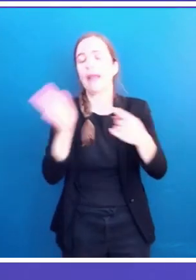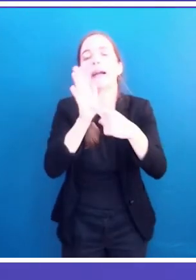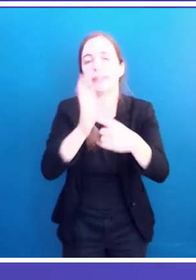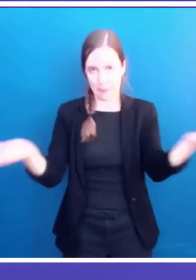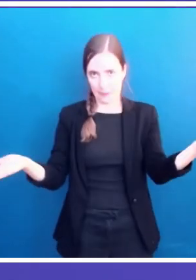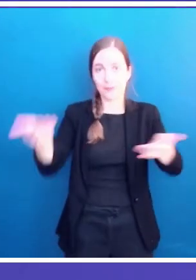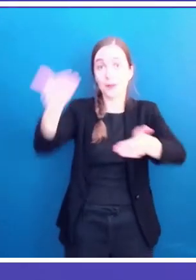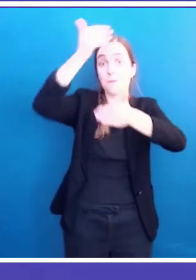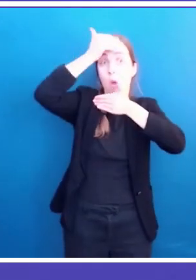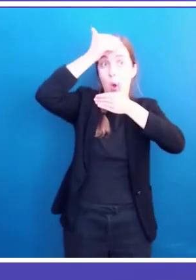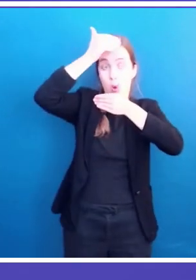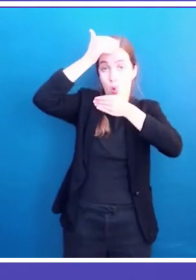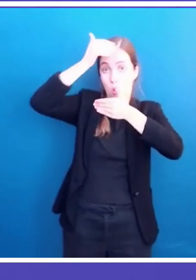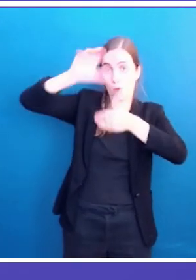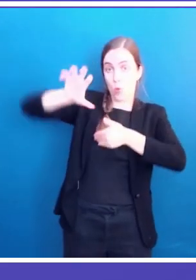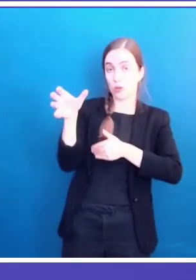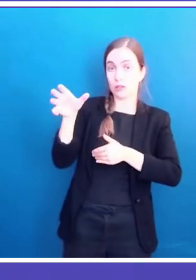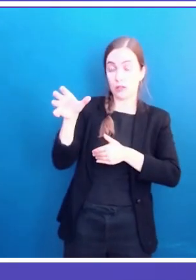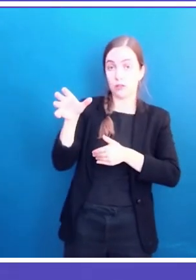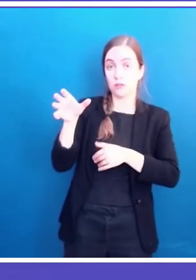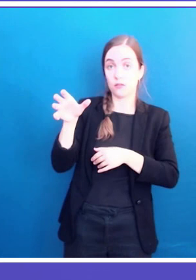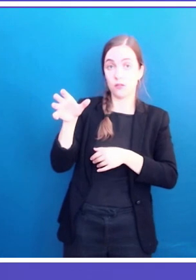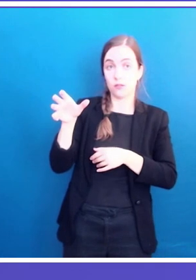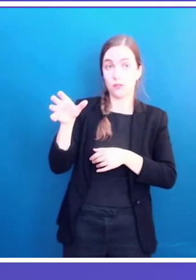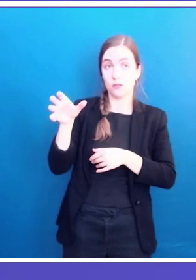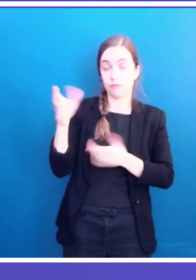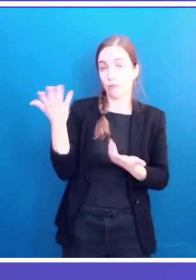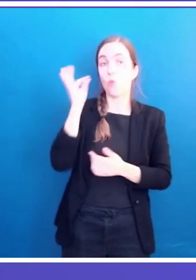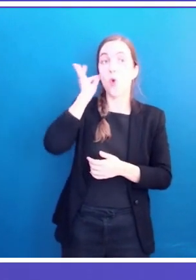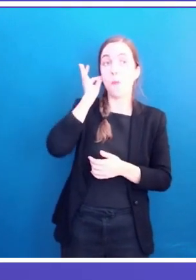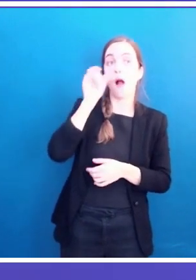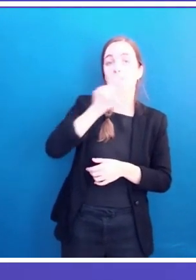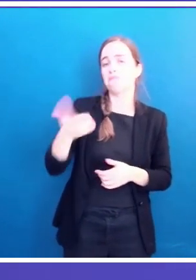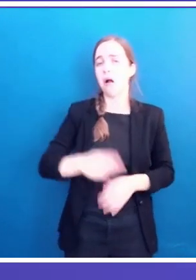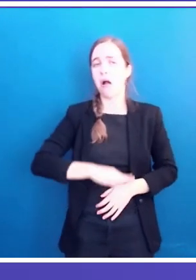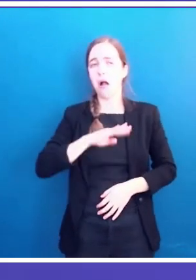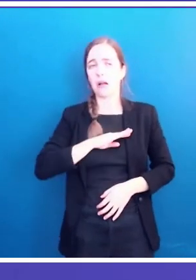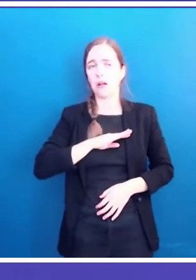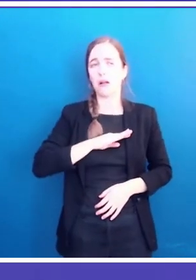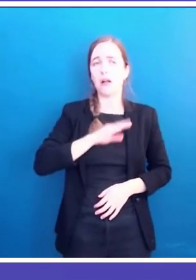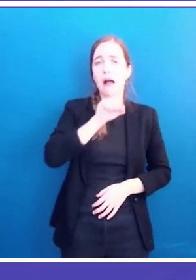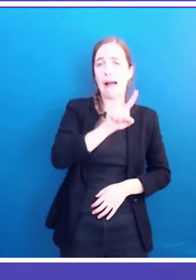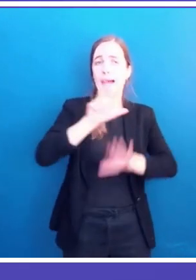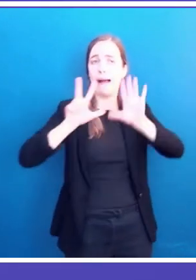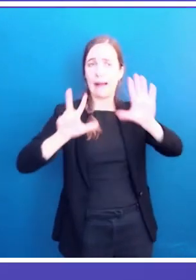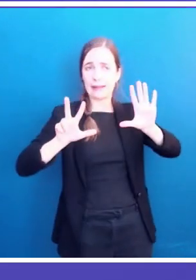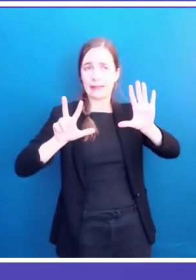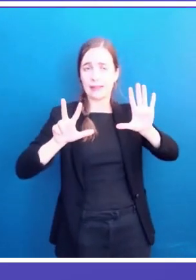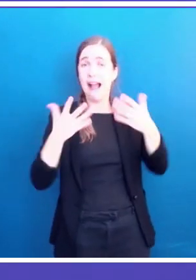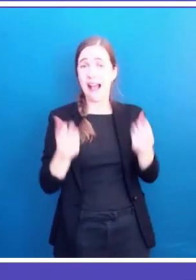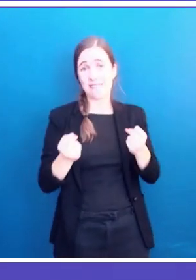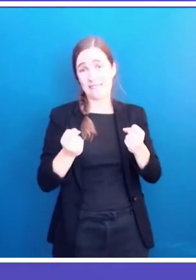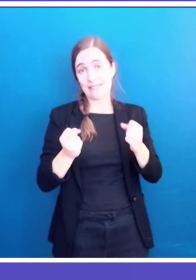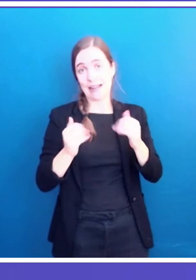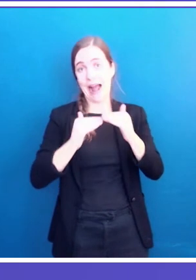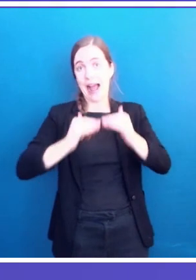العاملين المنزليين الأحداث، هذا شكل من الإتشار ولكن لا ينظر إليها على أنه كذلك.